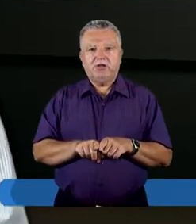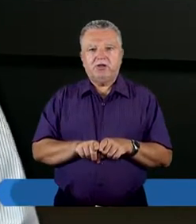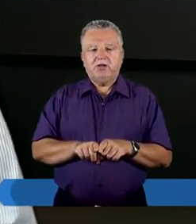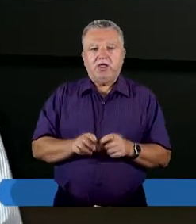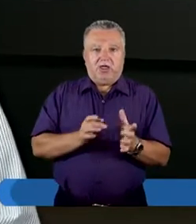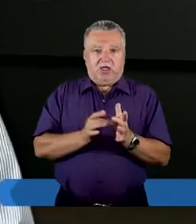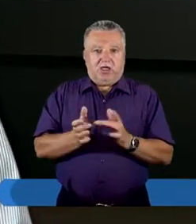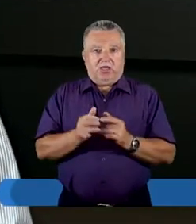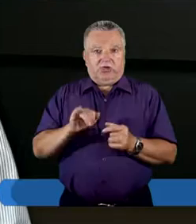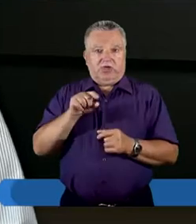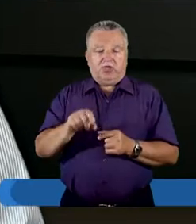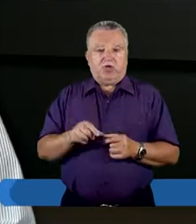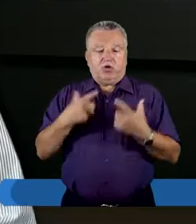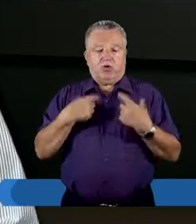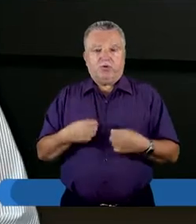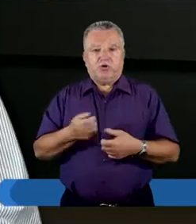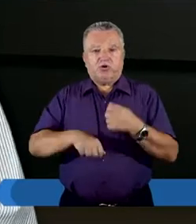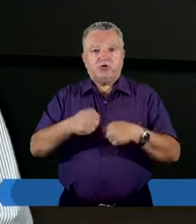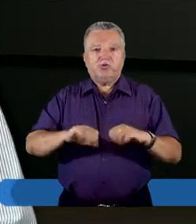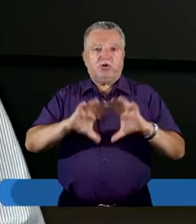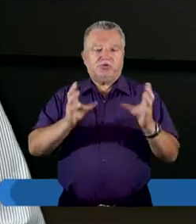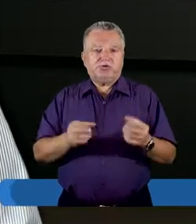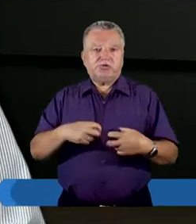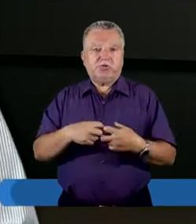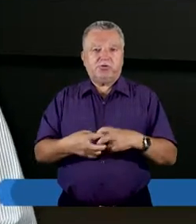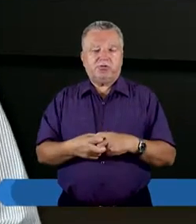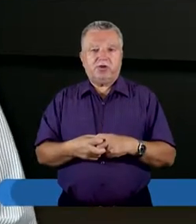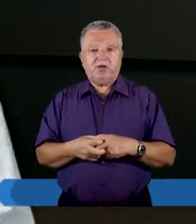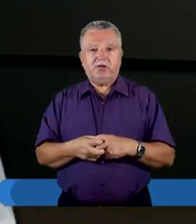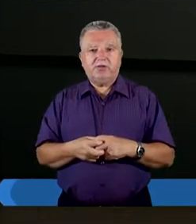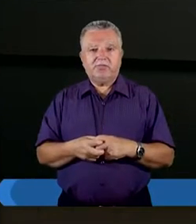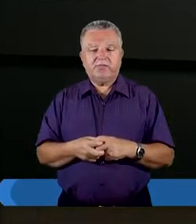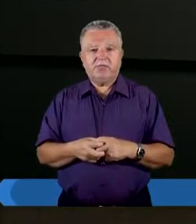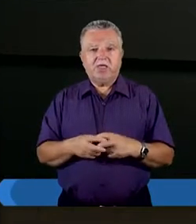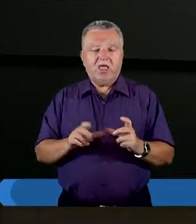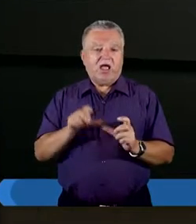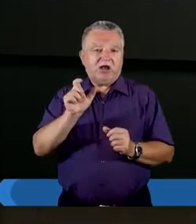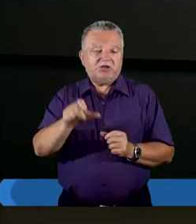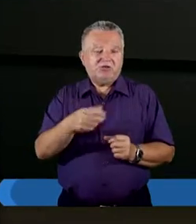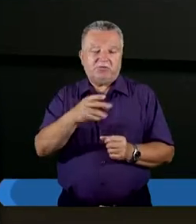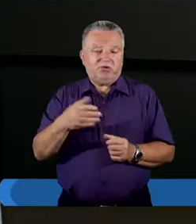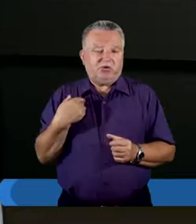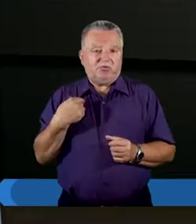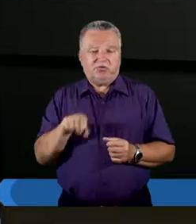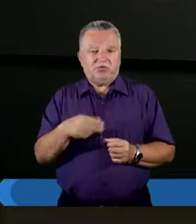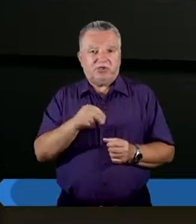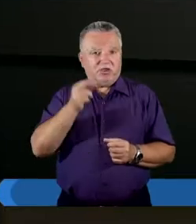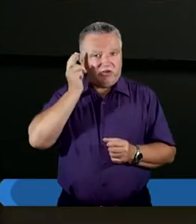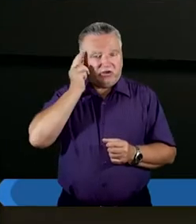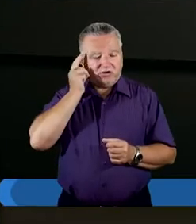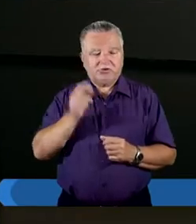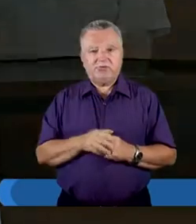jego obecność rozwiązuje wszystkie problemy, ale nie było ciebie, więc już sobie w jakiś sposób wytłumaczyli, dlaczego on umarł, nie rozumiejąc